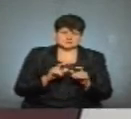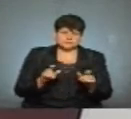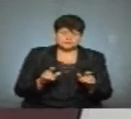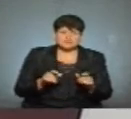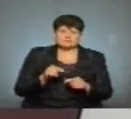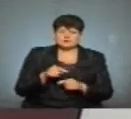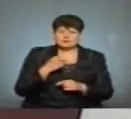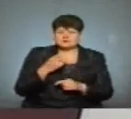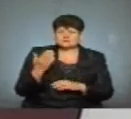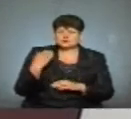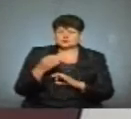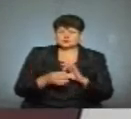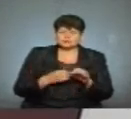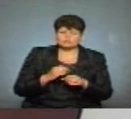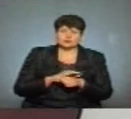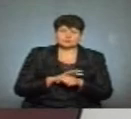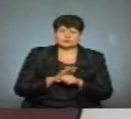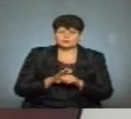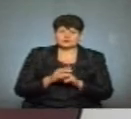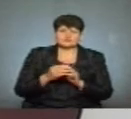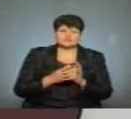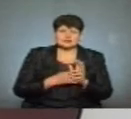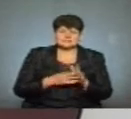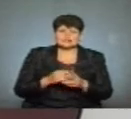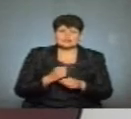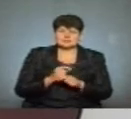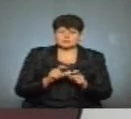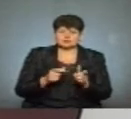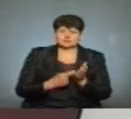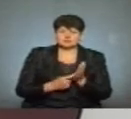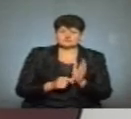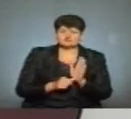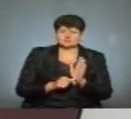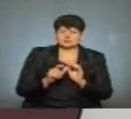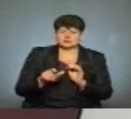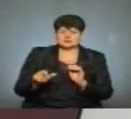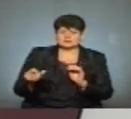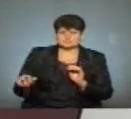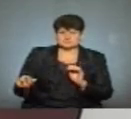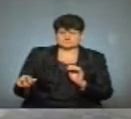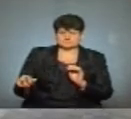його словами, за минулу добу COVID-19 лабораторно підтвердили в 6 осіб.